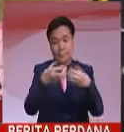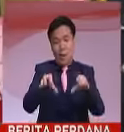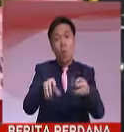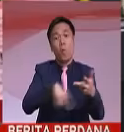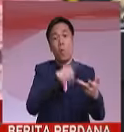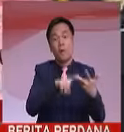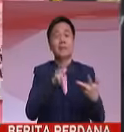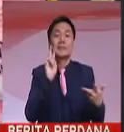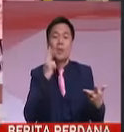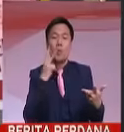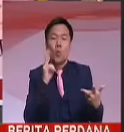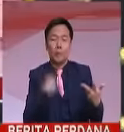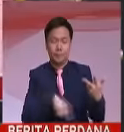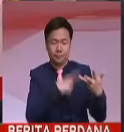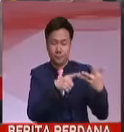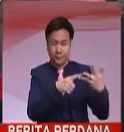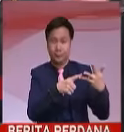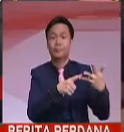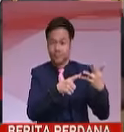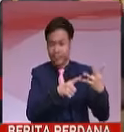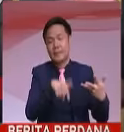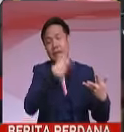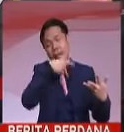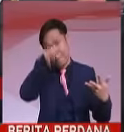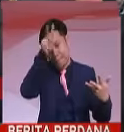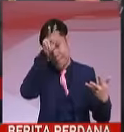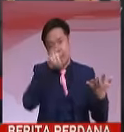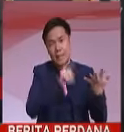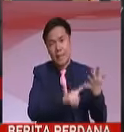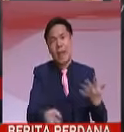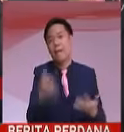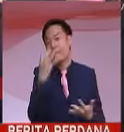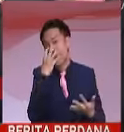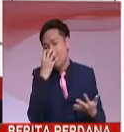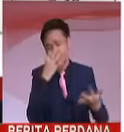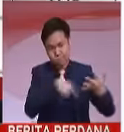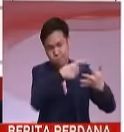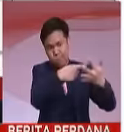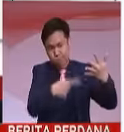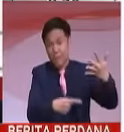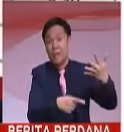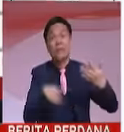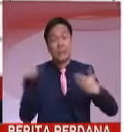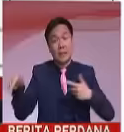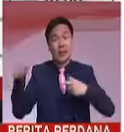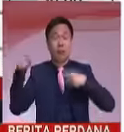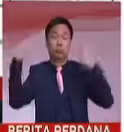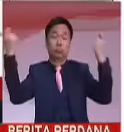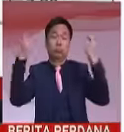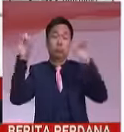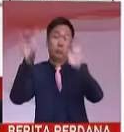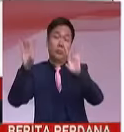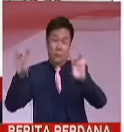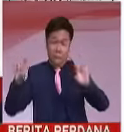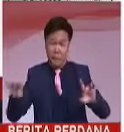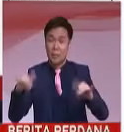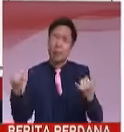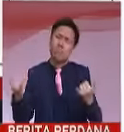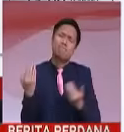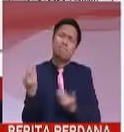ayam sayur-sayuran daging kambing dan daging babi walaupun perayaan Christmas disambut secara